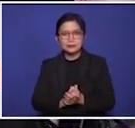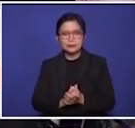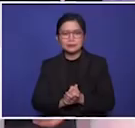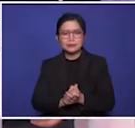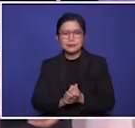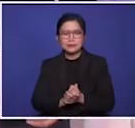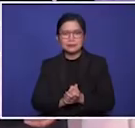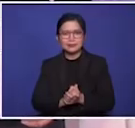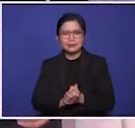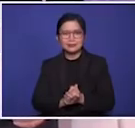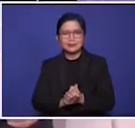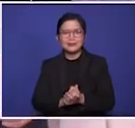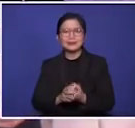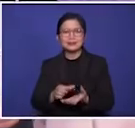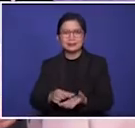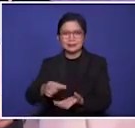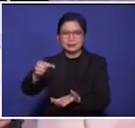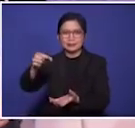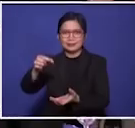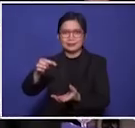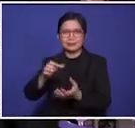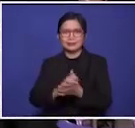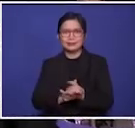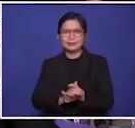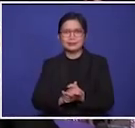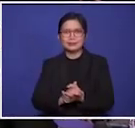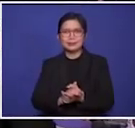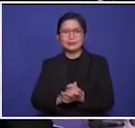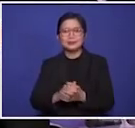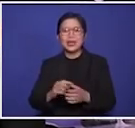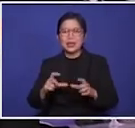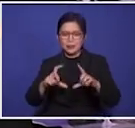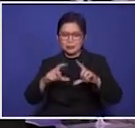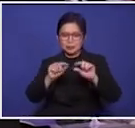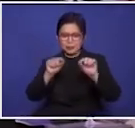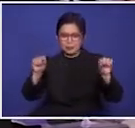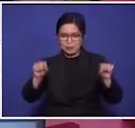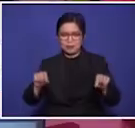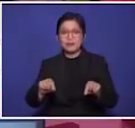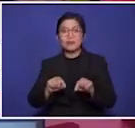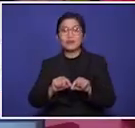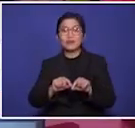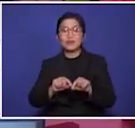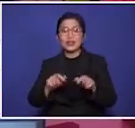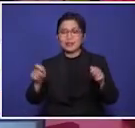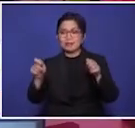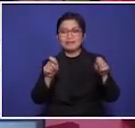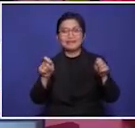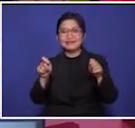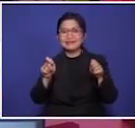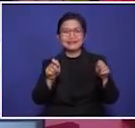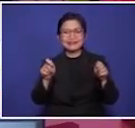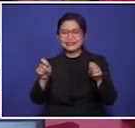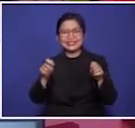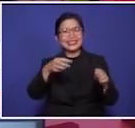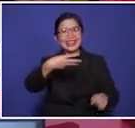satu e Ira amplop e e baik Saya tunjukkan kepada para paslon dan